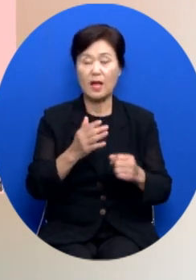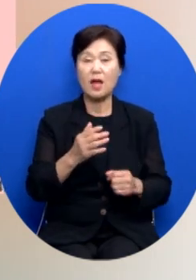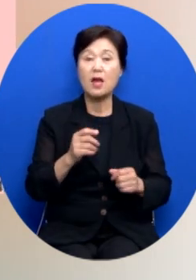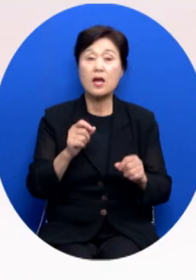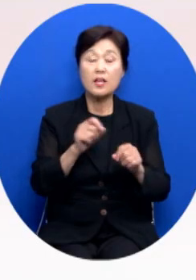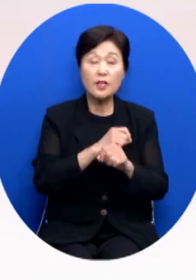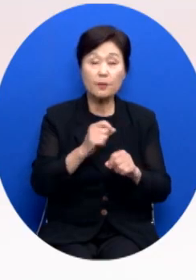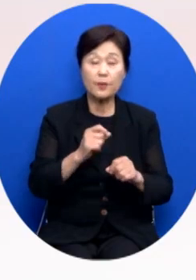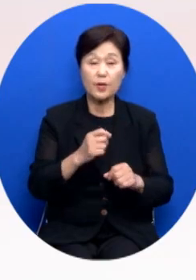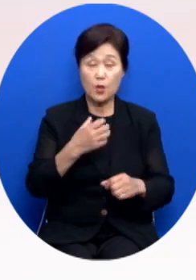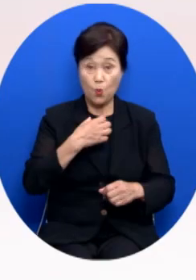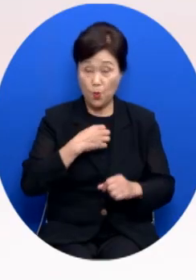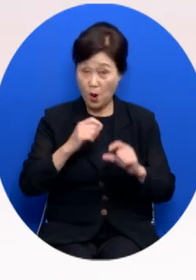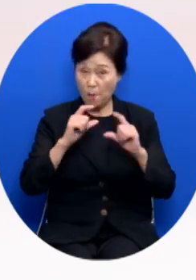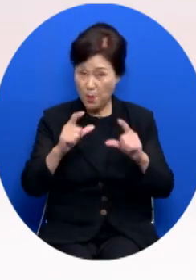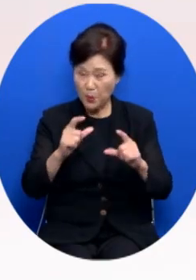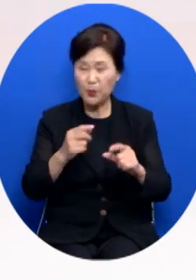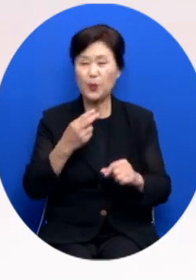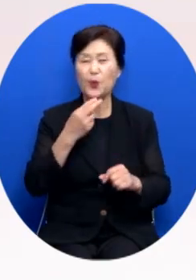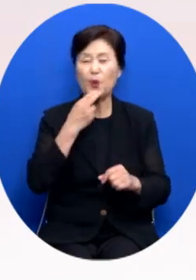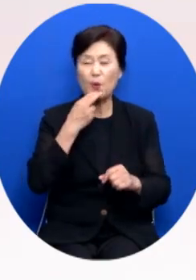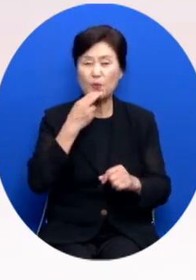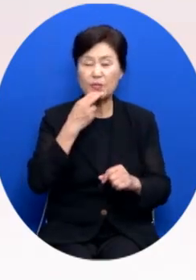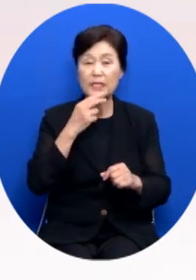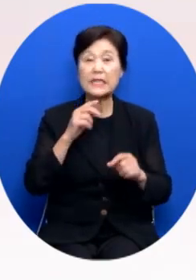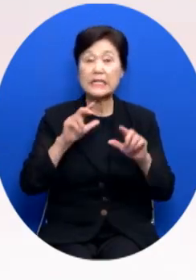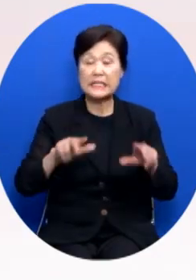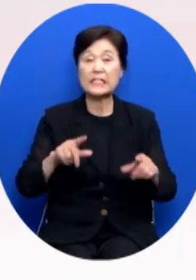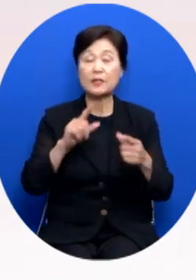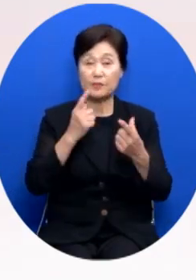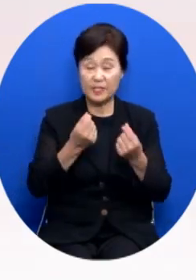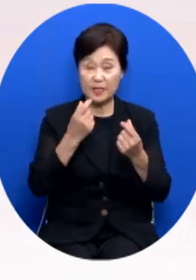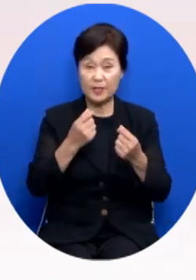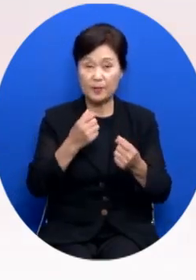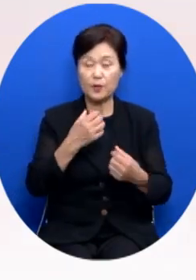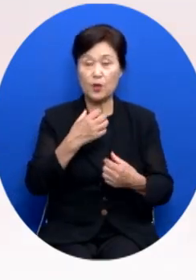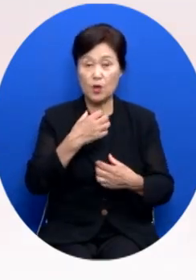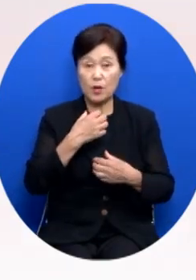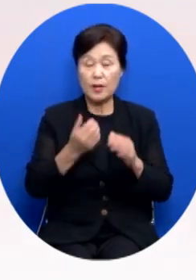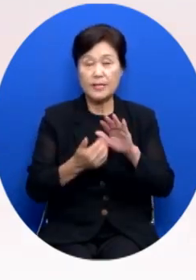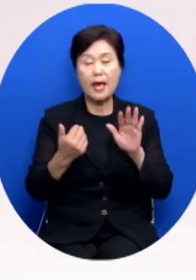별도의 위기 경보 단계 조정 없이 방역 대응 체계를 강화한다고 밝혔습니다.